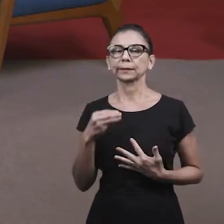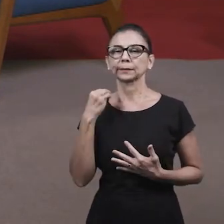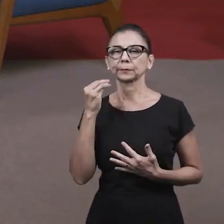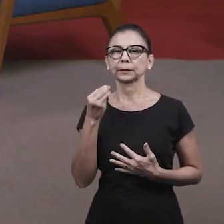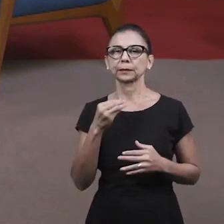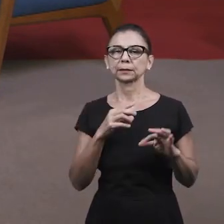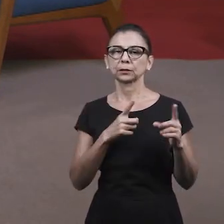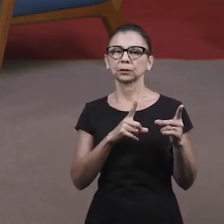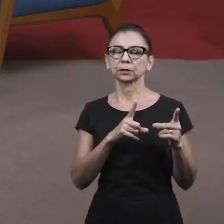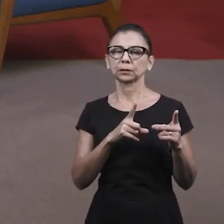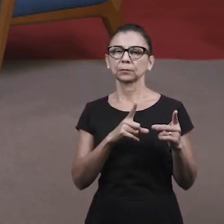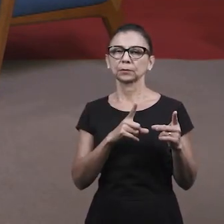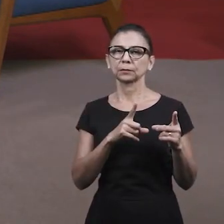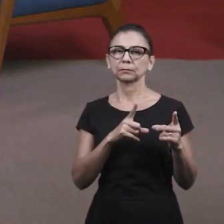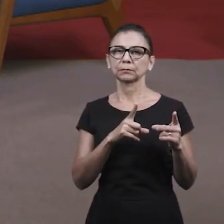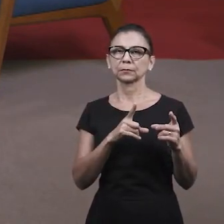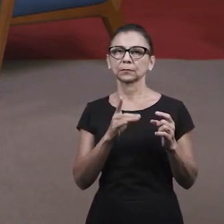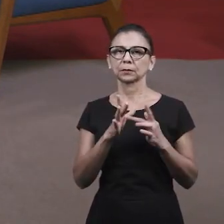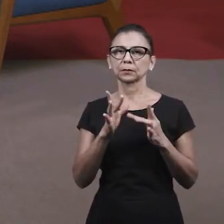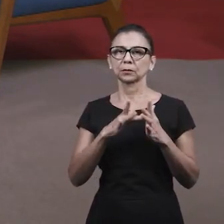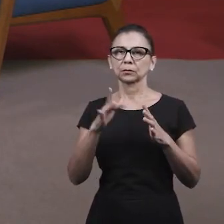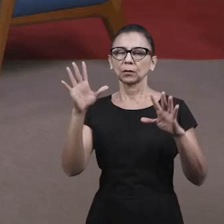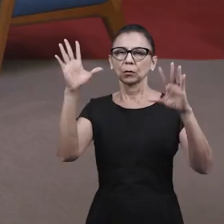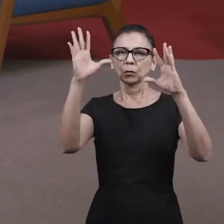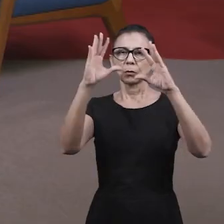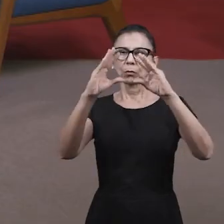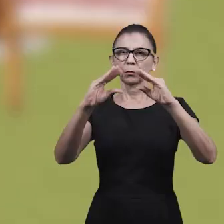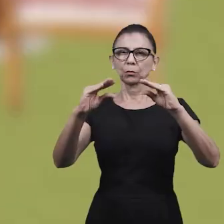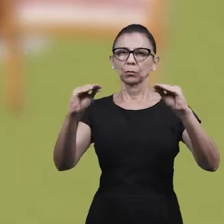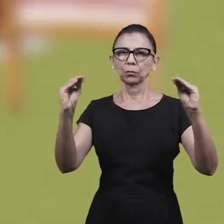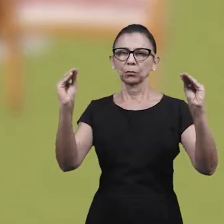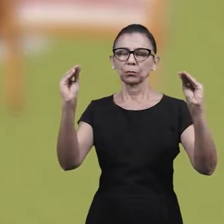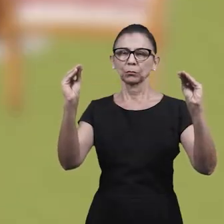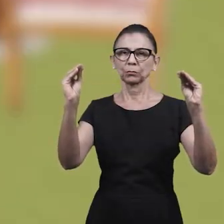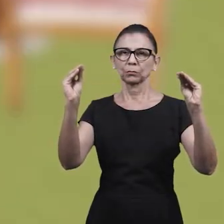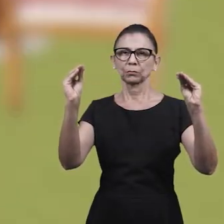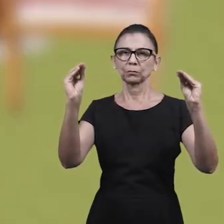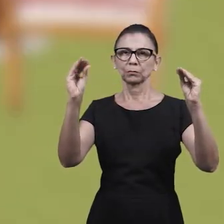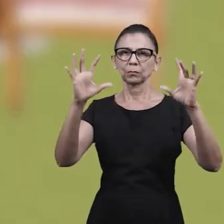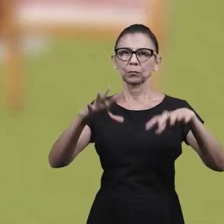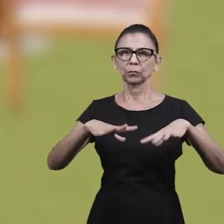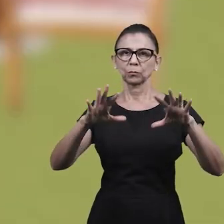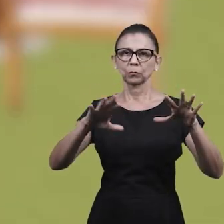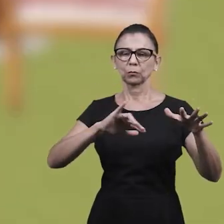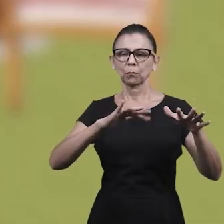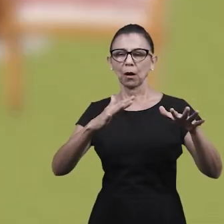disciples et quand Jésus a calmé la tempête.